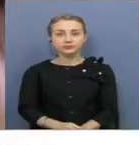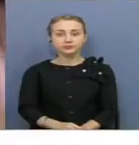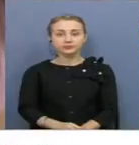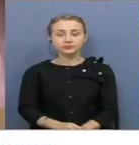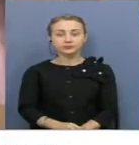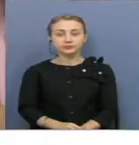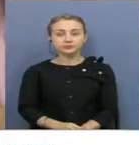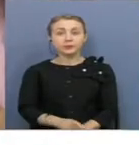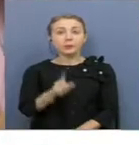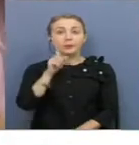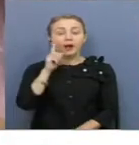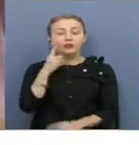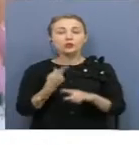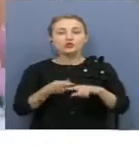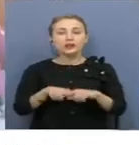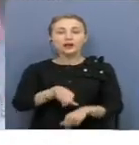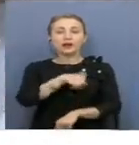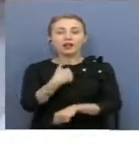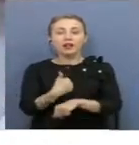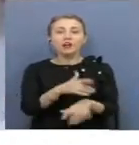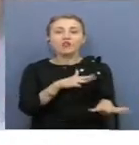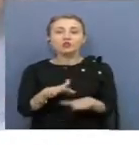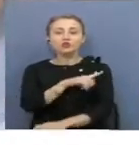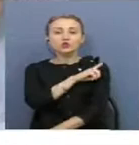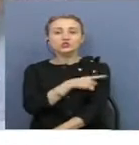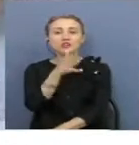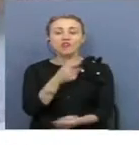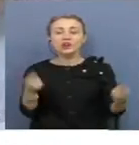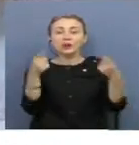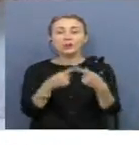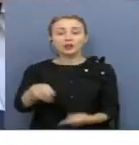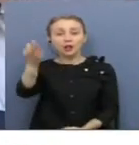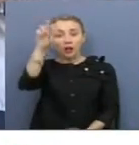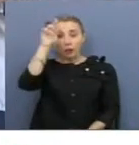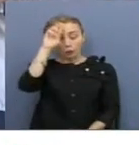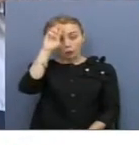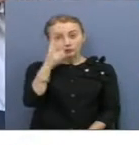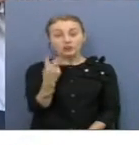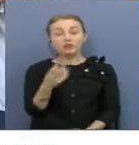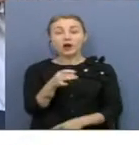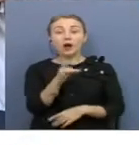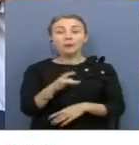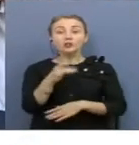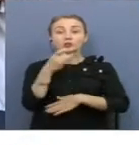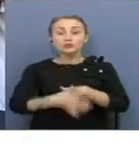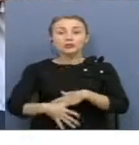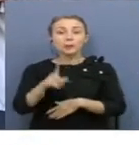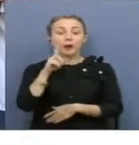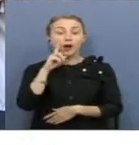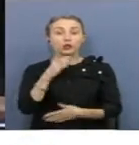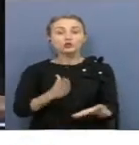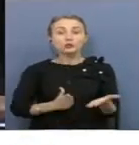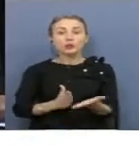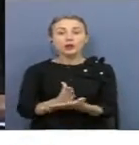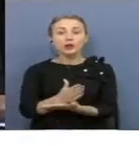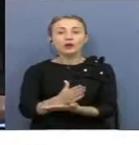Жастар еліміздің үміті мен болашағы, заманауи мемлекет қалыптастырар негізгі күш. Бұл жөнде елбасымыз талай айтқан. Өз жолдауында жастар